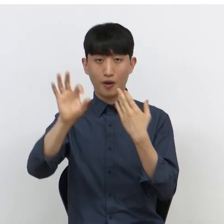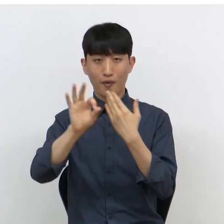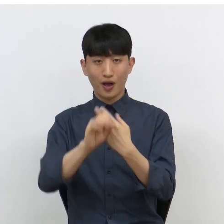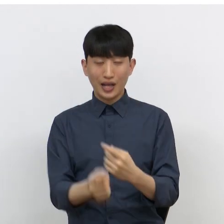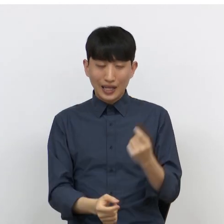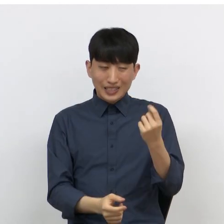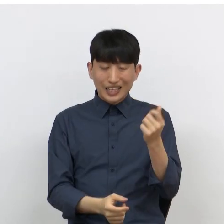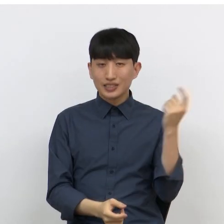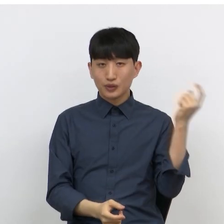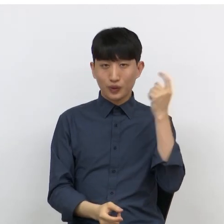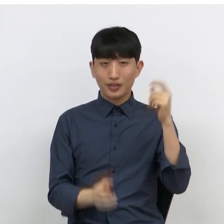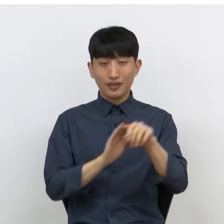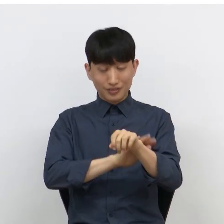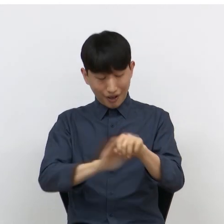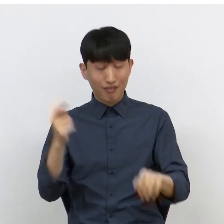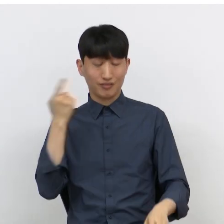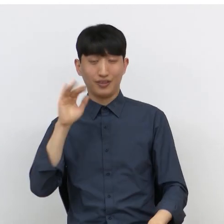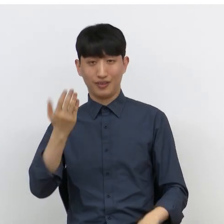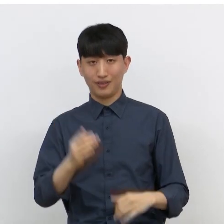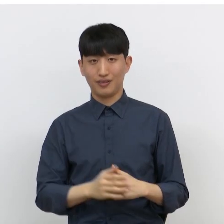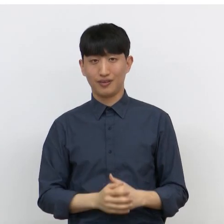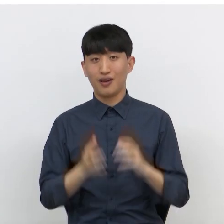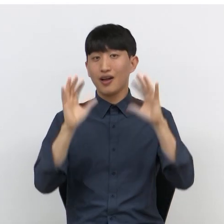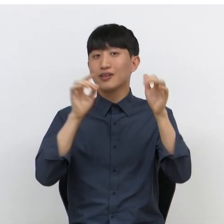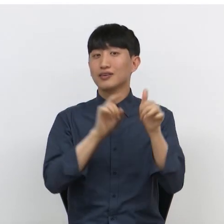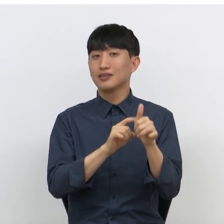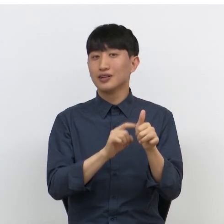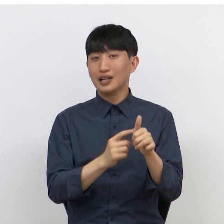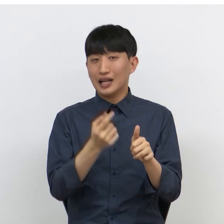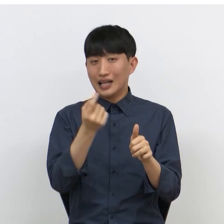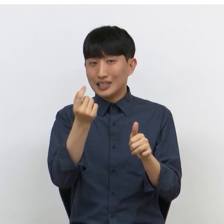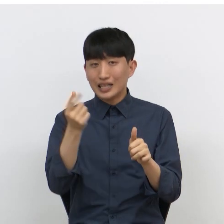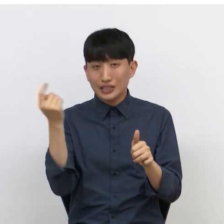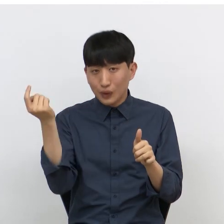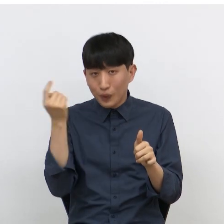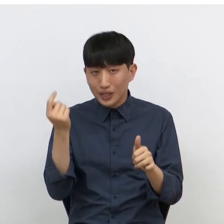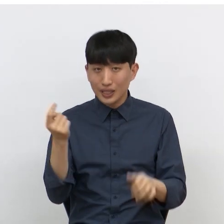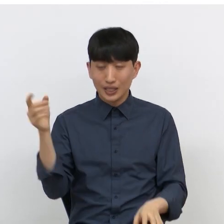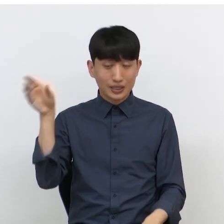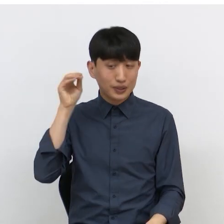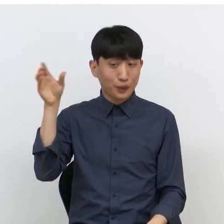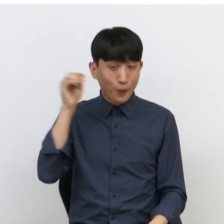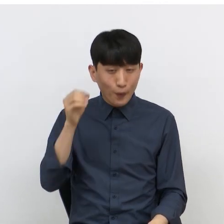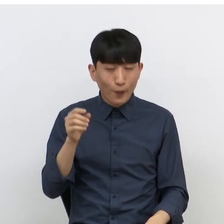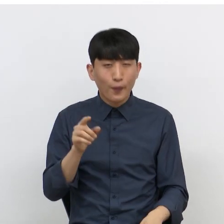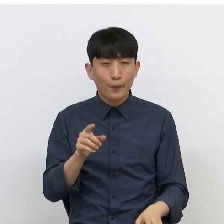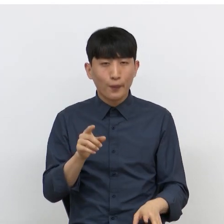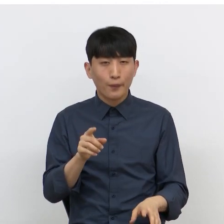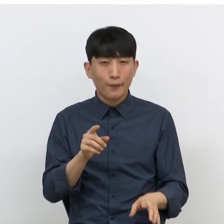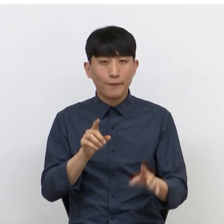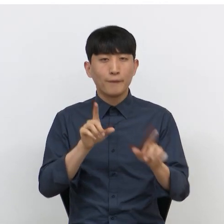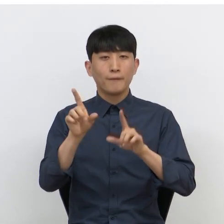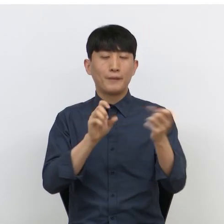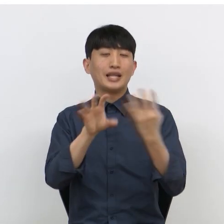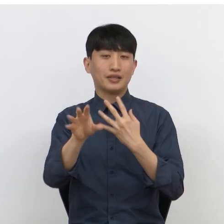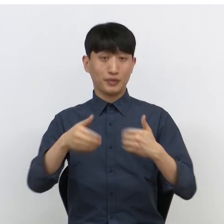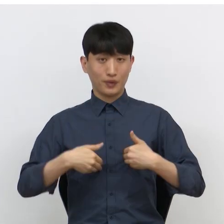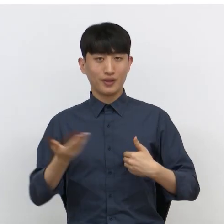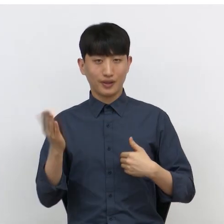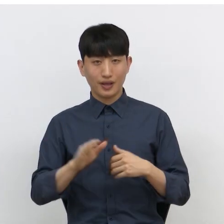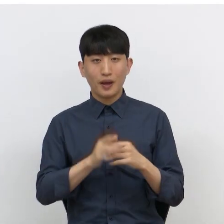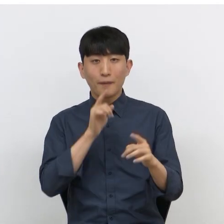됩니다. 그러니까 아동들 같은 경우는 작은 소리를 듣고 반응을 해야 되는 말지각 발달하는 데는 되게 중요하잖아요.